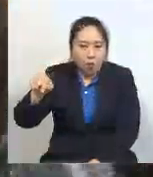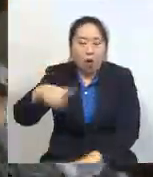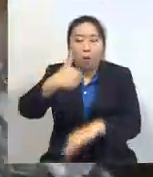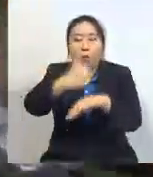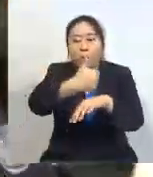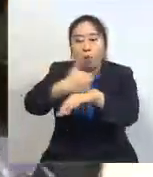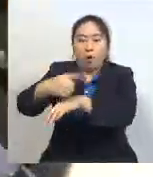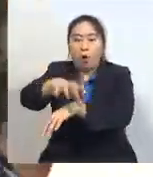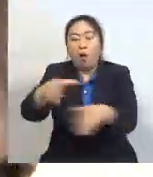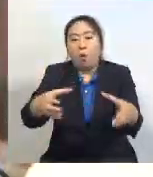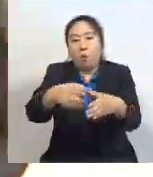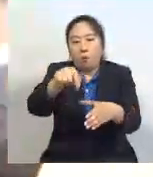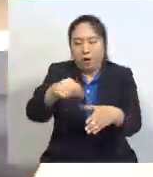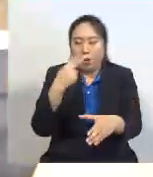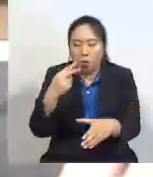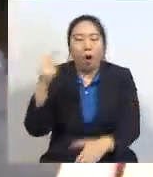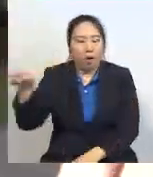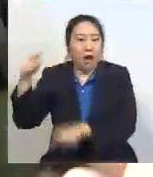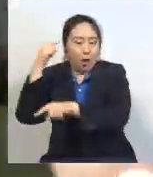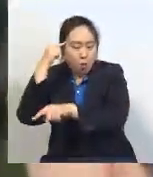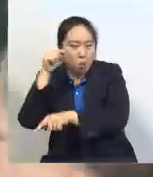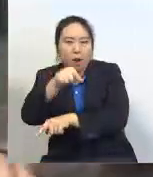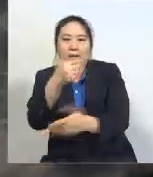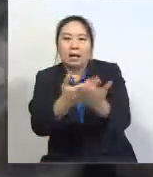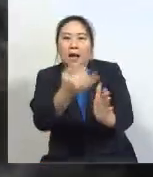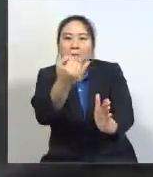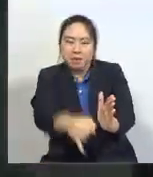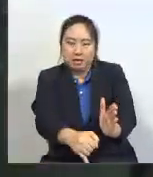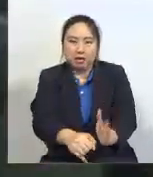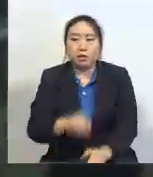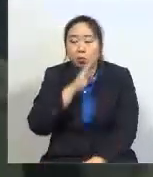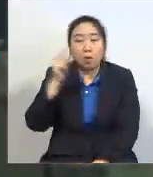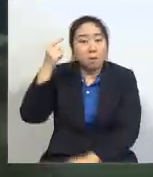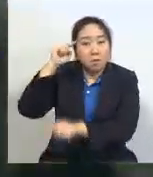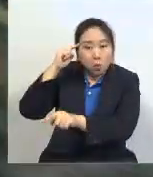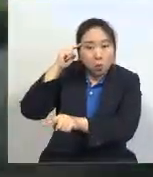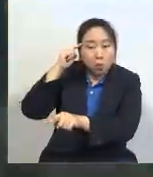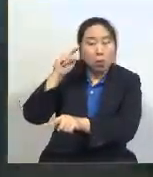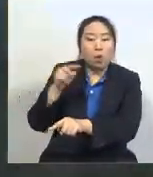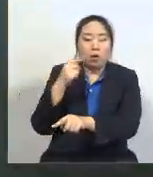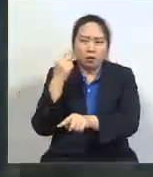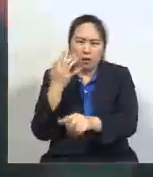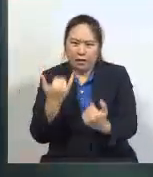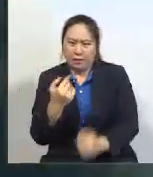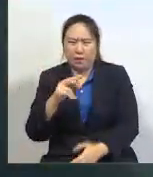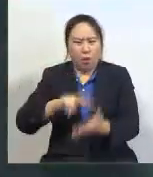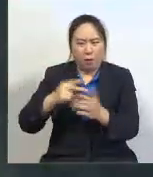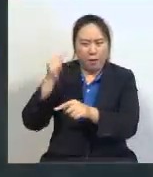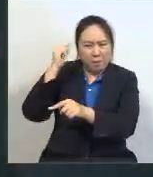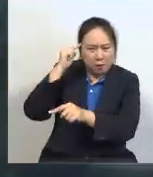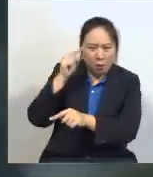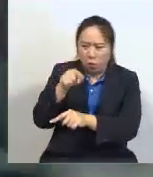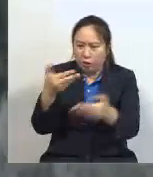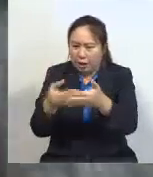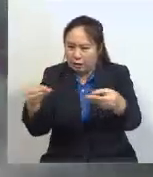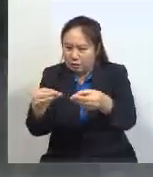หารเครือกฤษดามหานครว่ามาจากการกระทำความผิดดังนั้นเมื่อไม่รู้หรือเชื่อว่าไม่รู้คดีจึงฟังไม่ได้ว่าสมคบกับนายวิชัยในการฟ